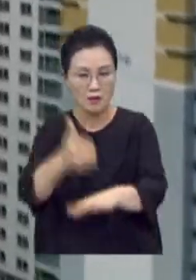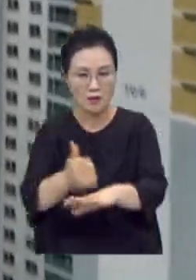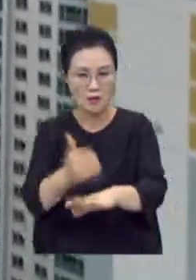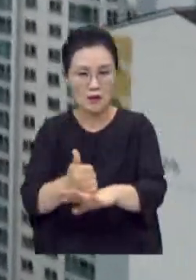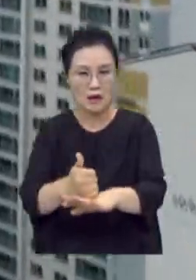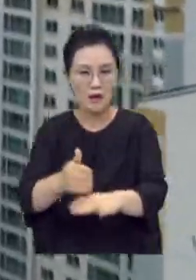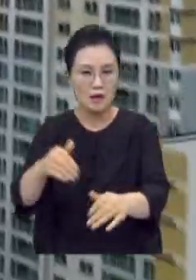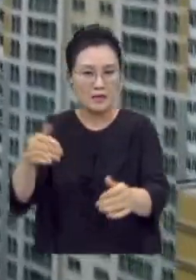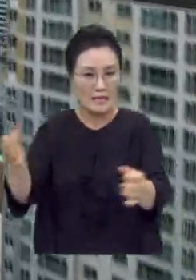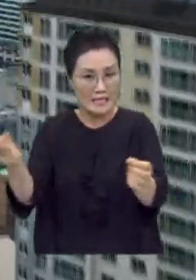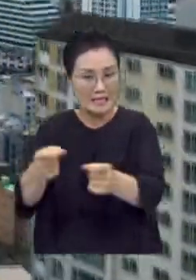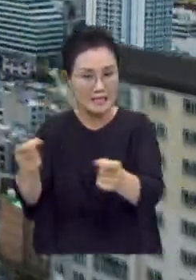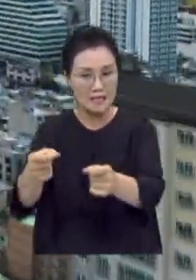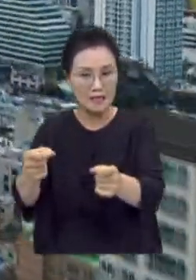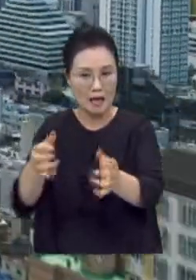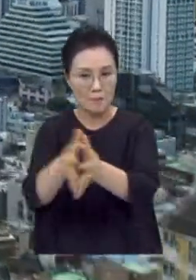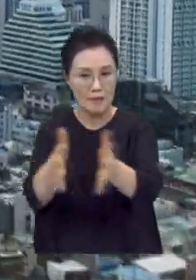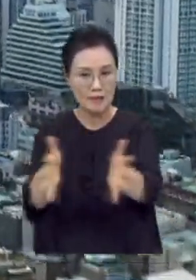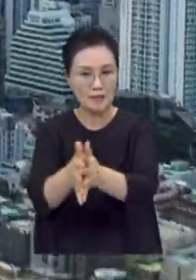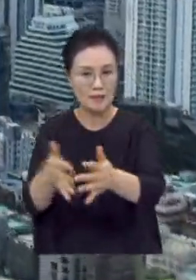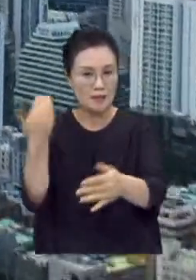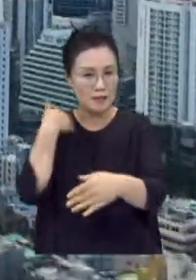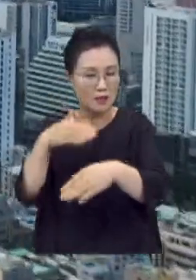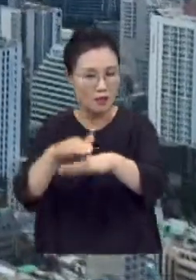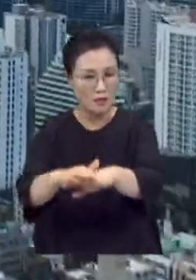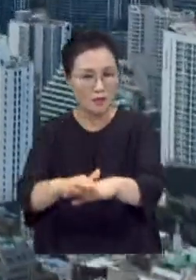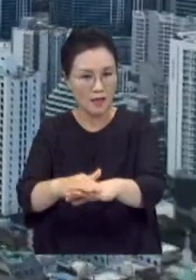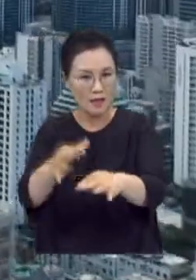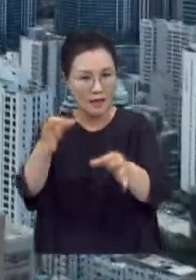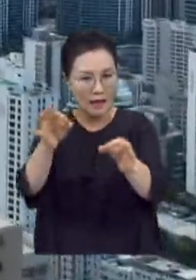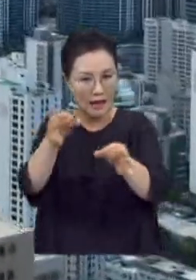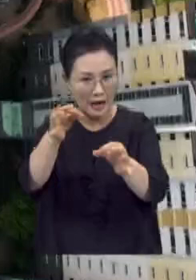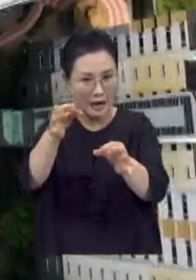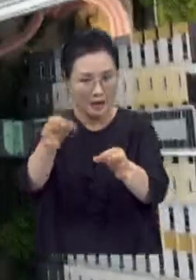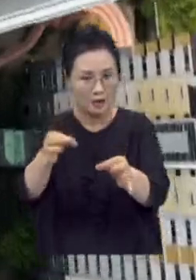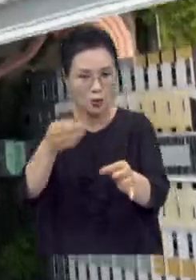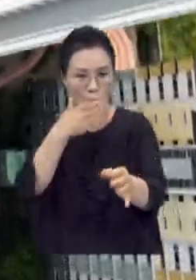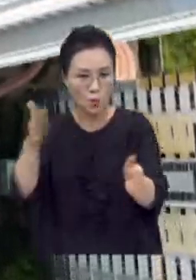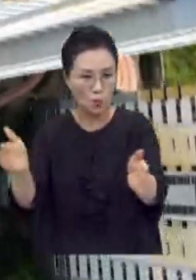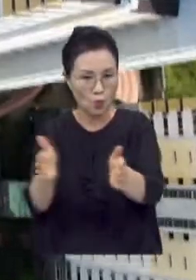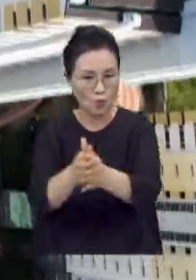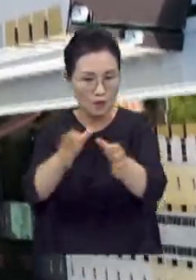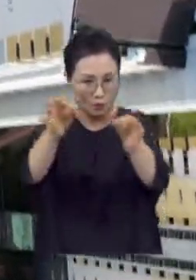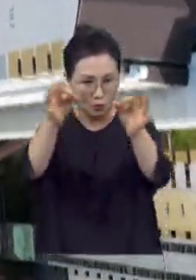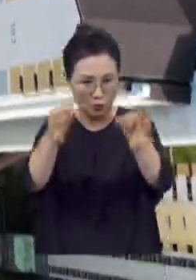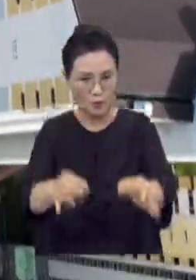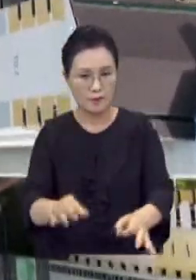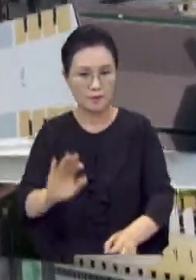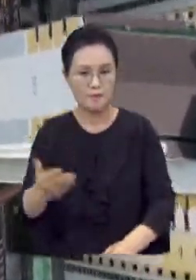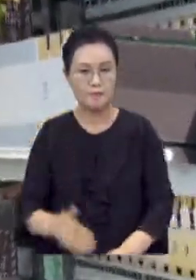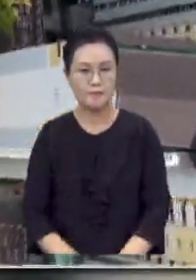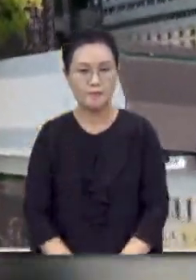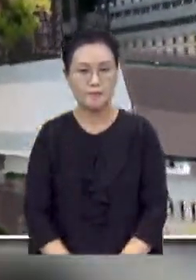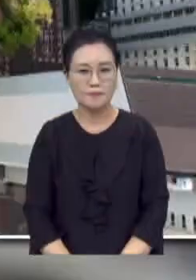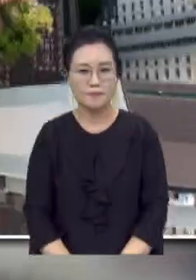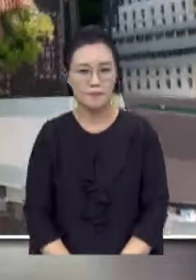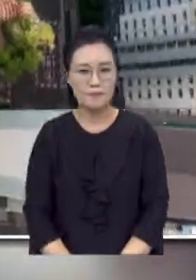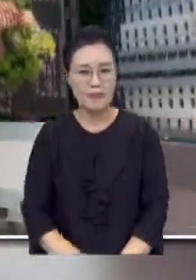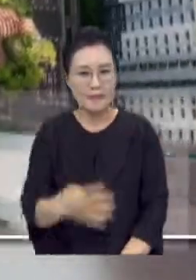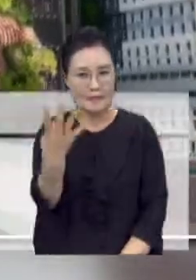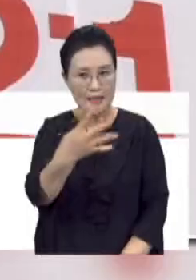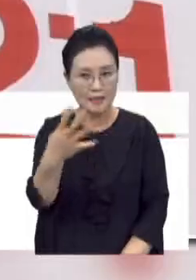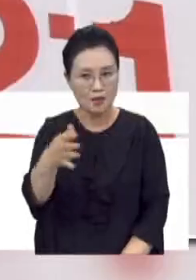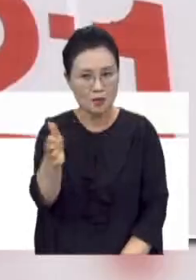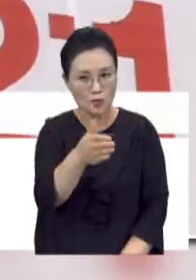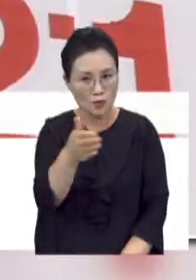최 씨의 경우처럼 인근 아파트 전세 까 마저 연쇄적으로 극락 c 키고 있는 겁니다 사천 3대